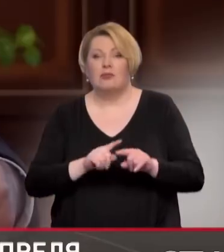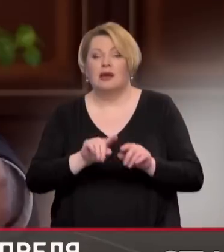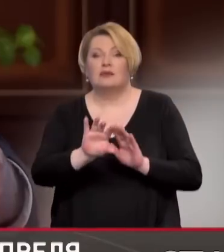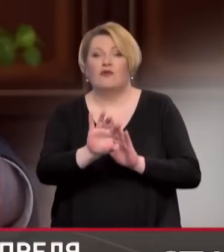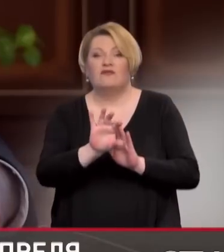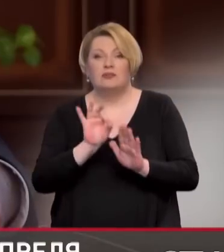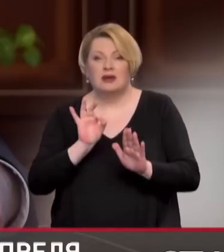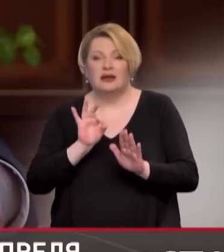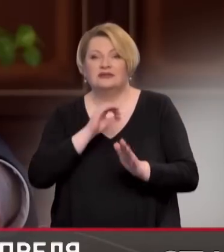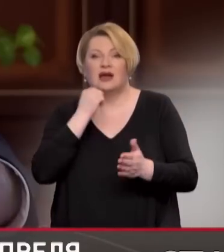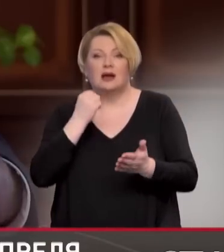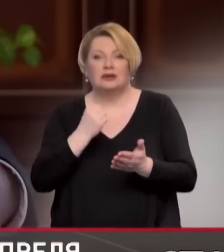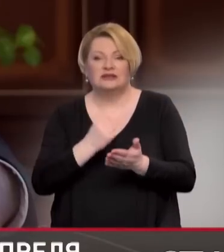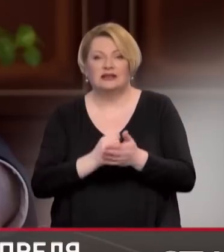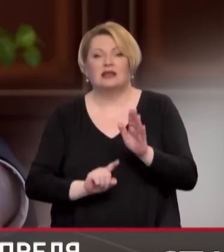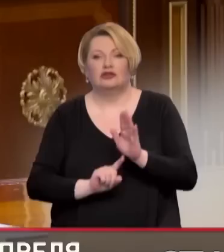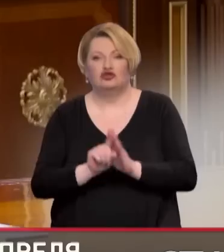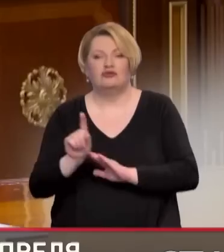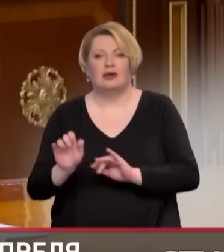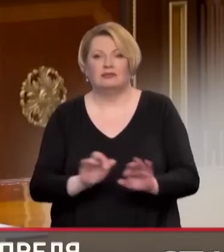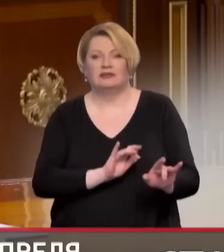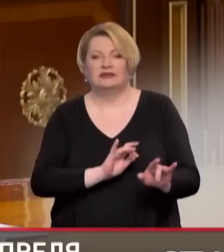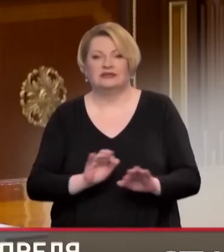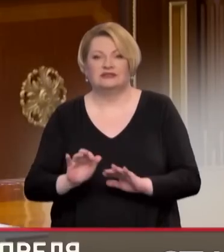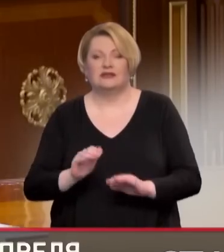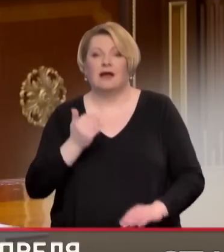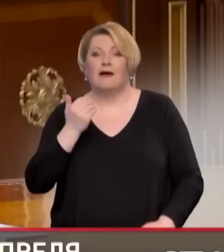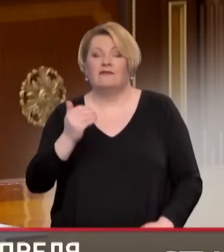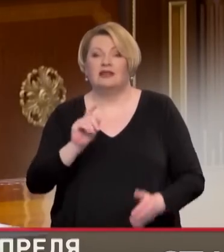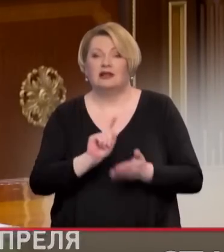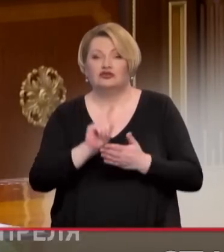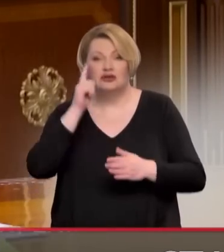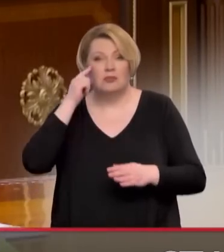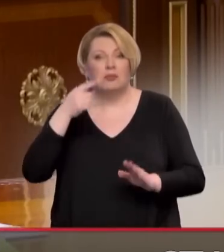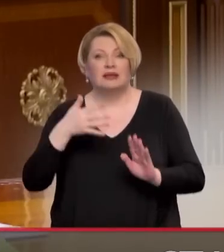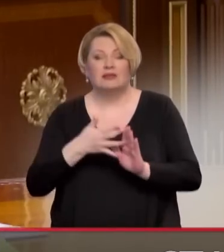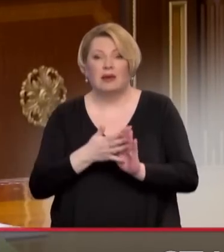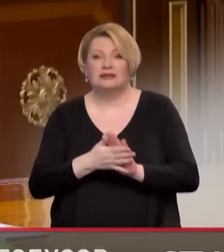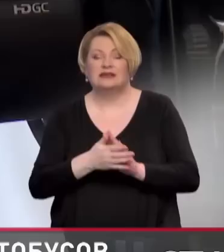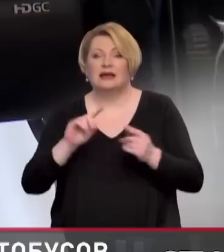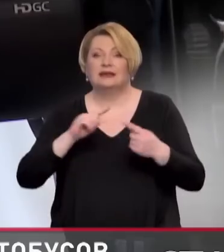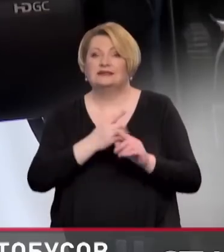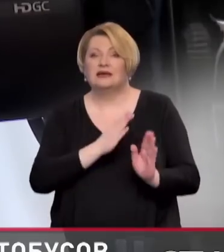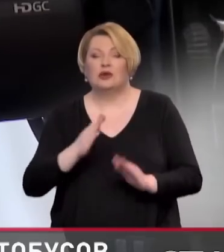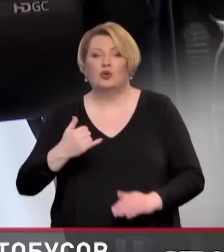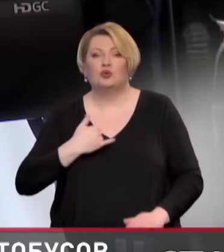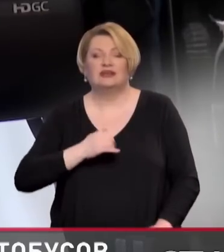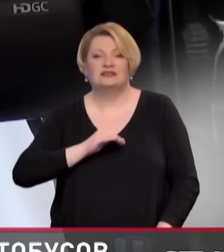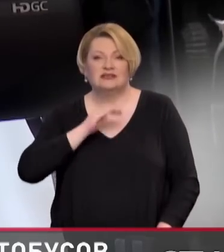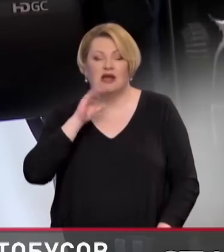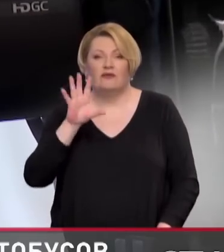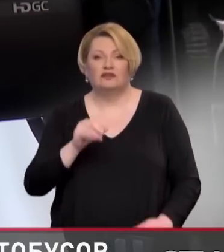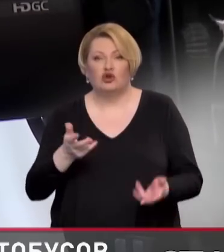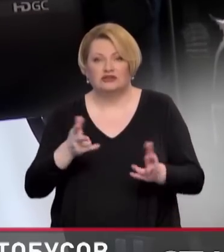выбирайте, определяйтесь, начинаем действовать. Аксилия, вы должны понимать, технологий у нас хватает, все остальное у